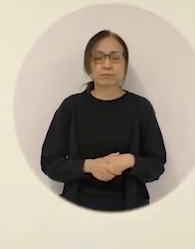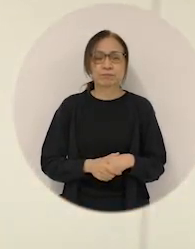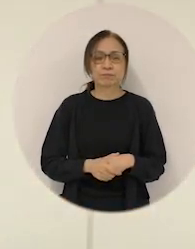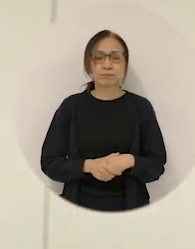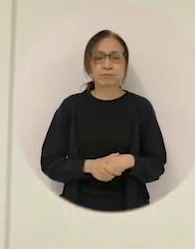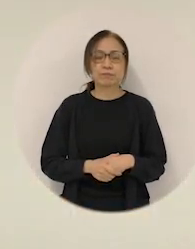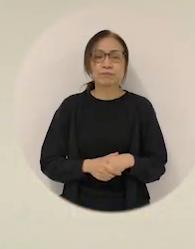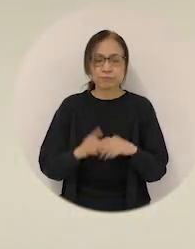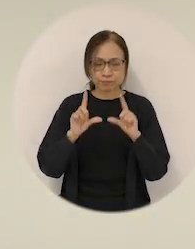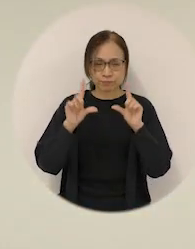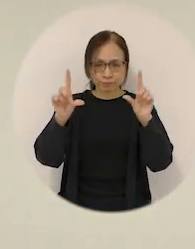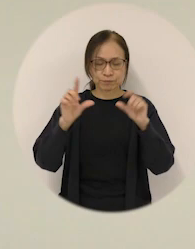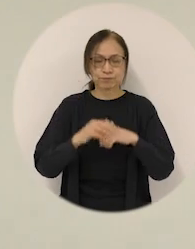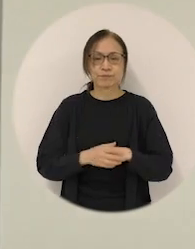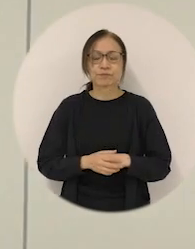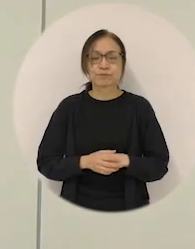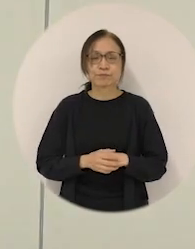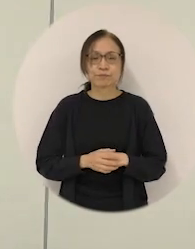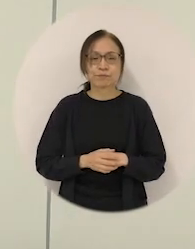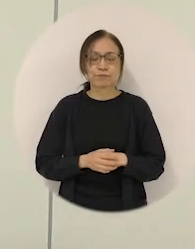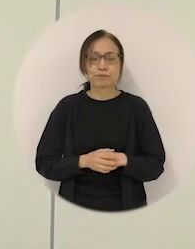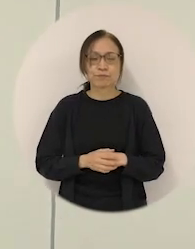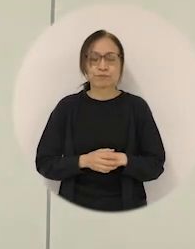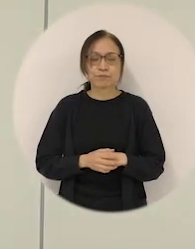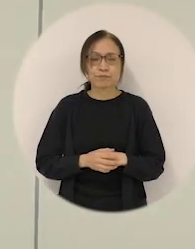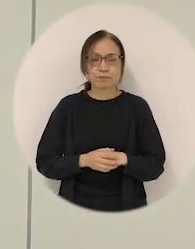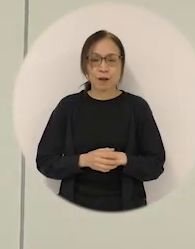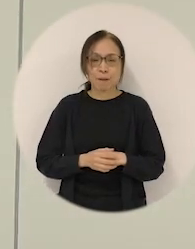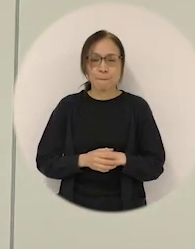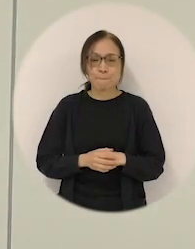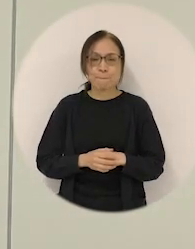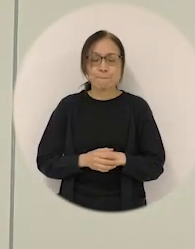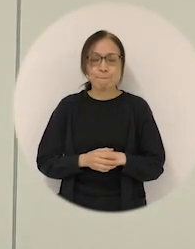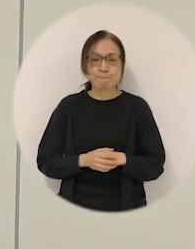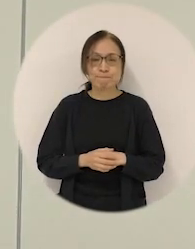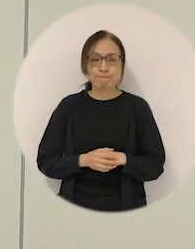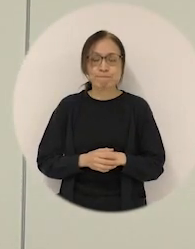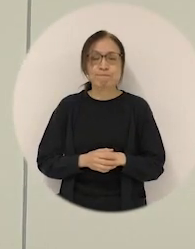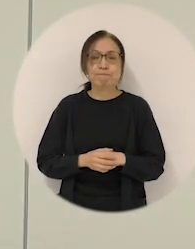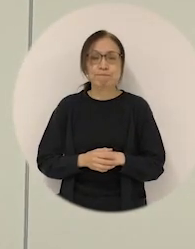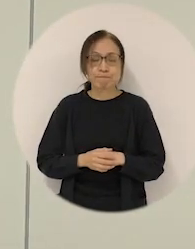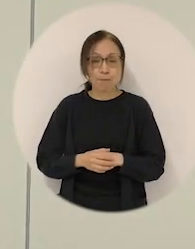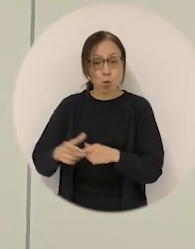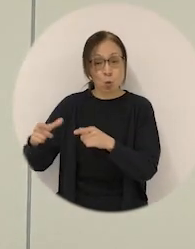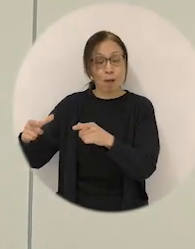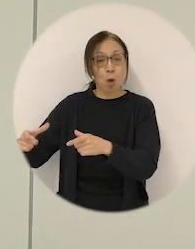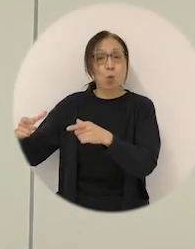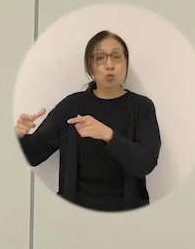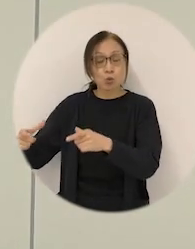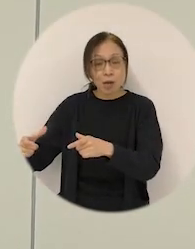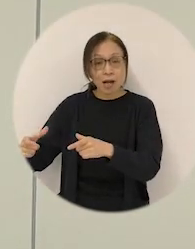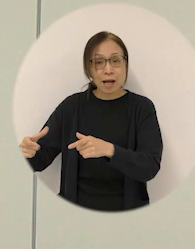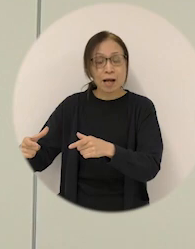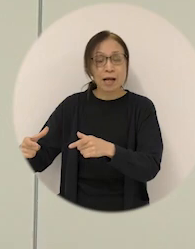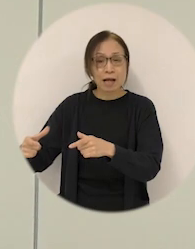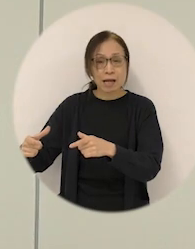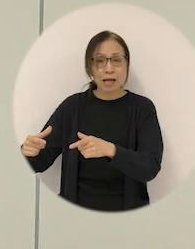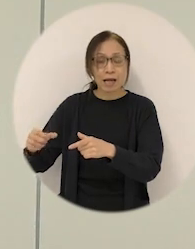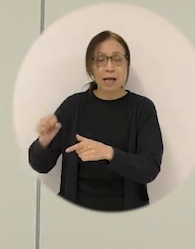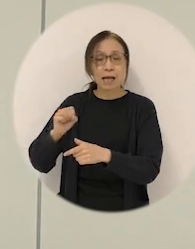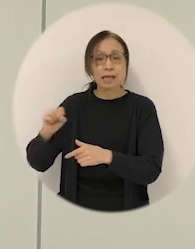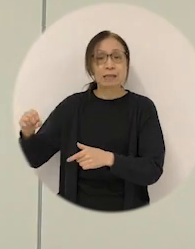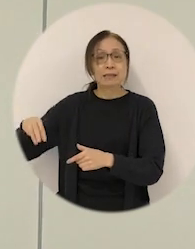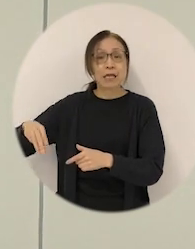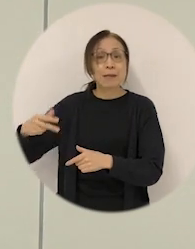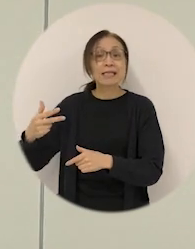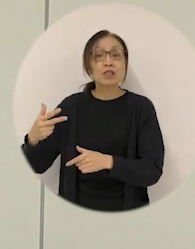はい、上下政府長お伺いでございます。大変質問ですが、本市のデザインマンホールにつきましては座間市の市役所さんの道